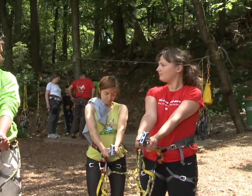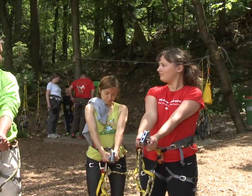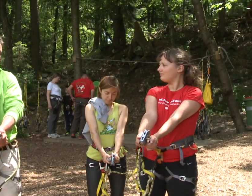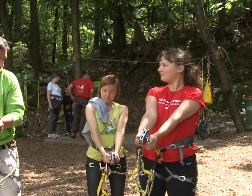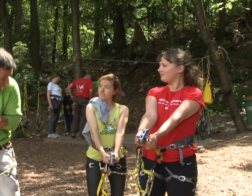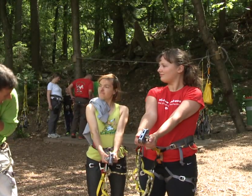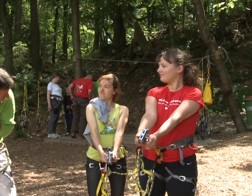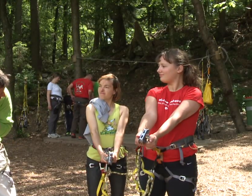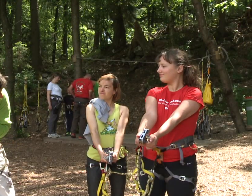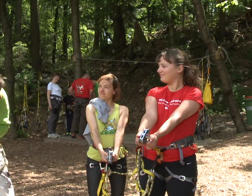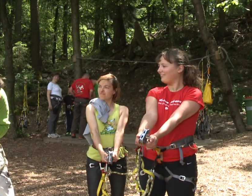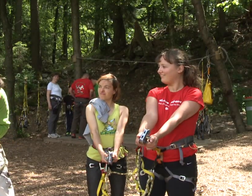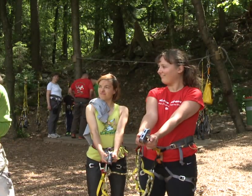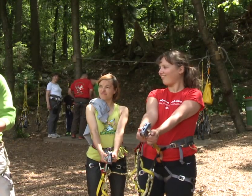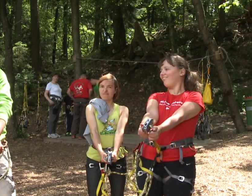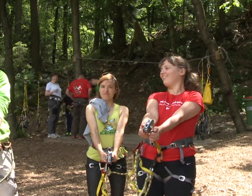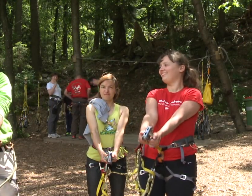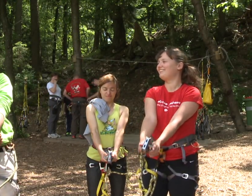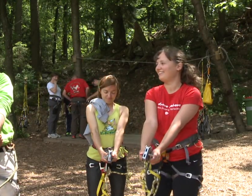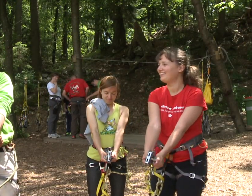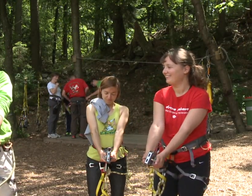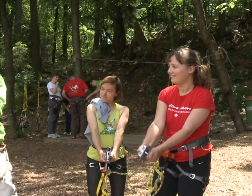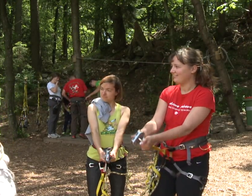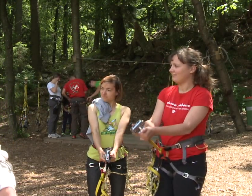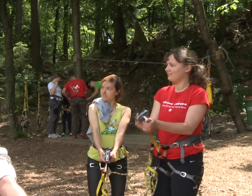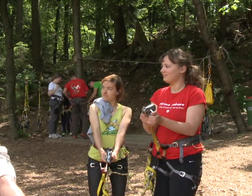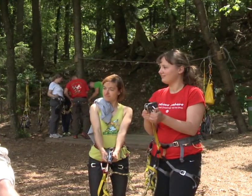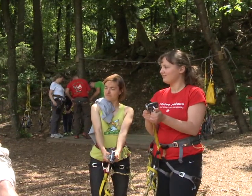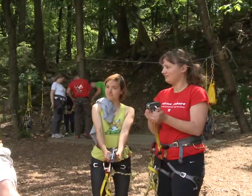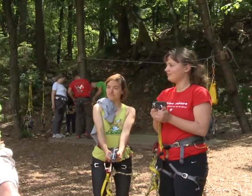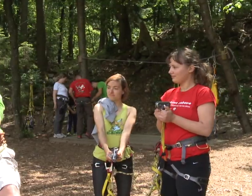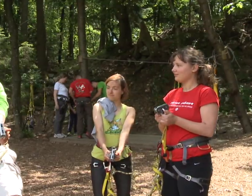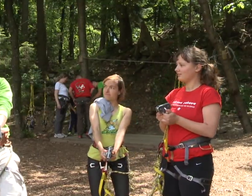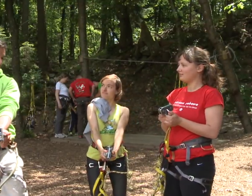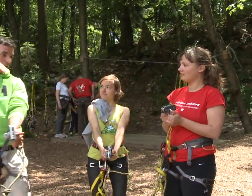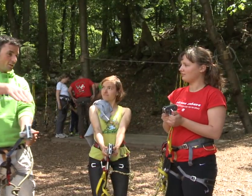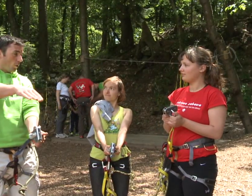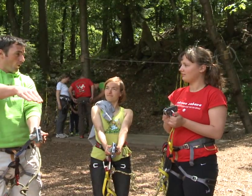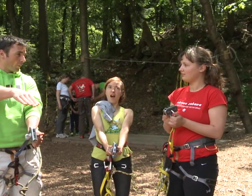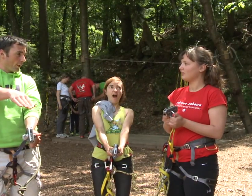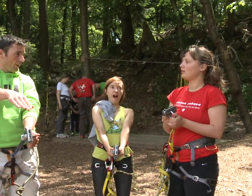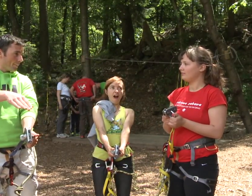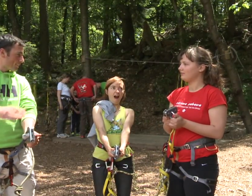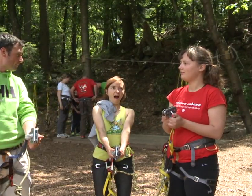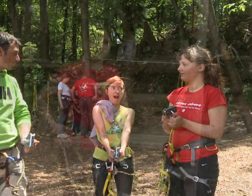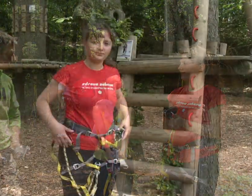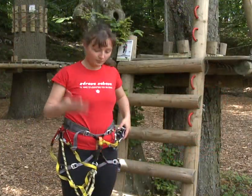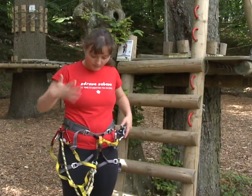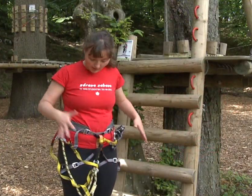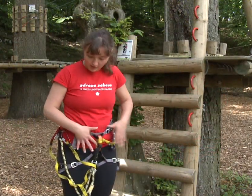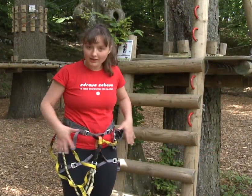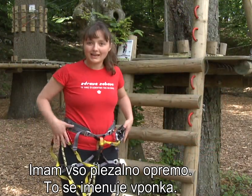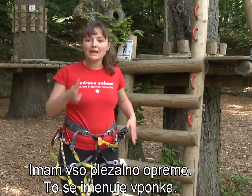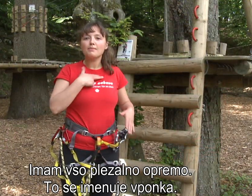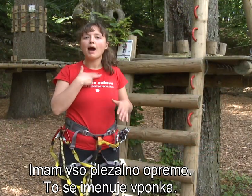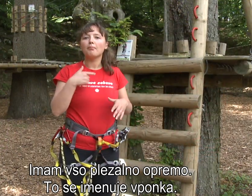Stegnjene, tako da se navlečemo tle gor, ne? Roke stegnjene, noge pa naprej, se pravi in pol letimo, ne?